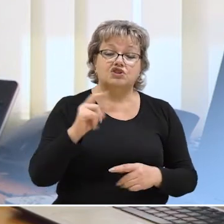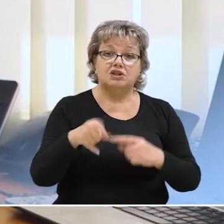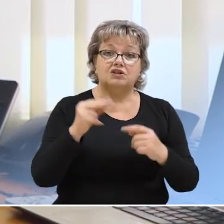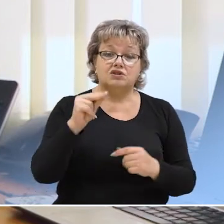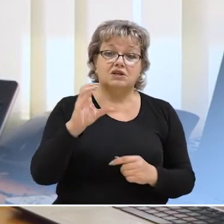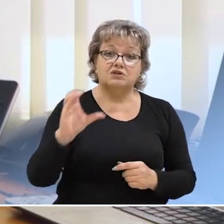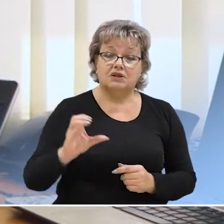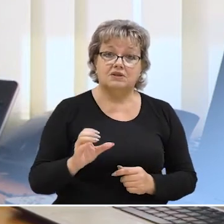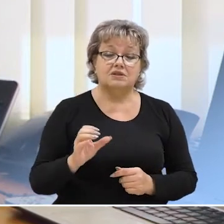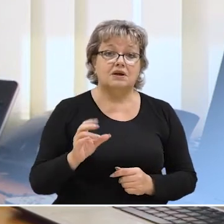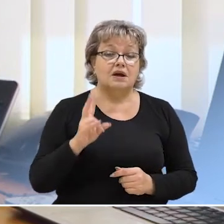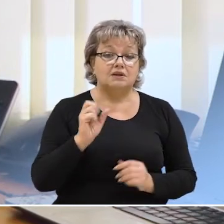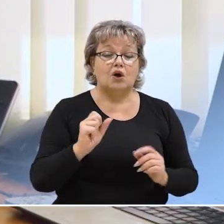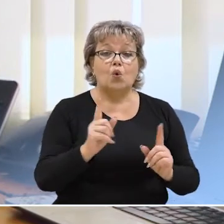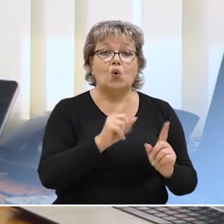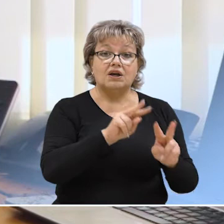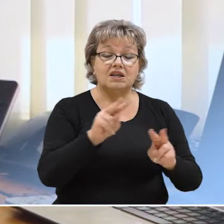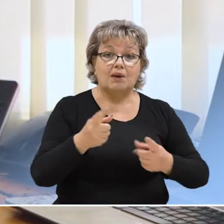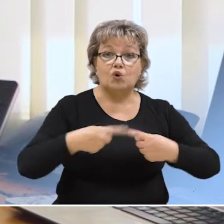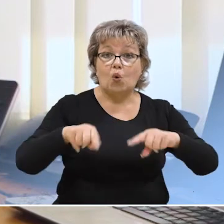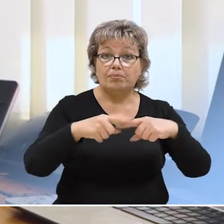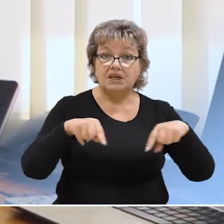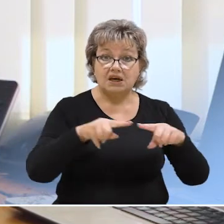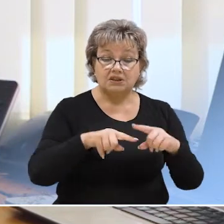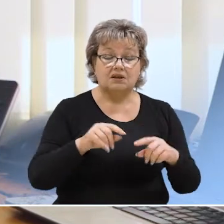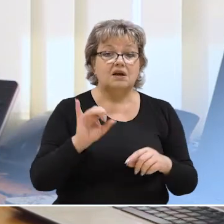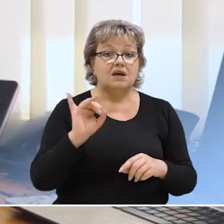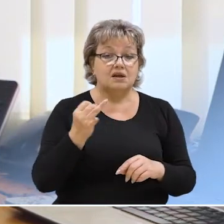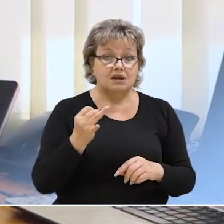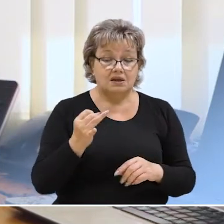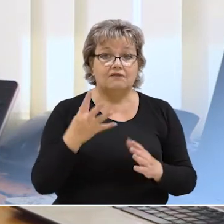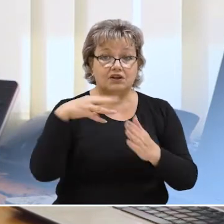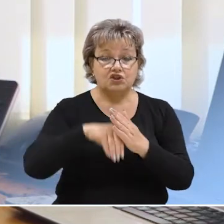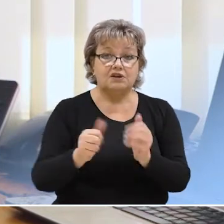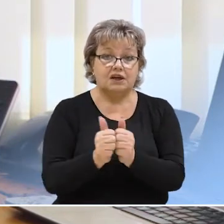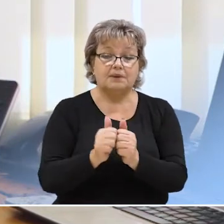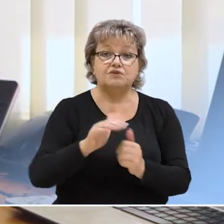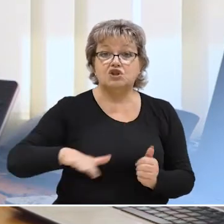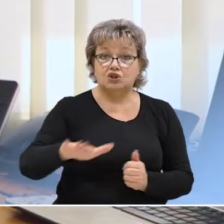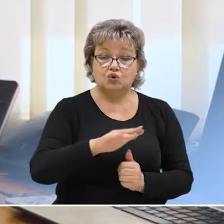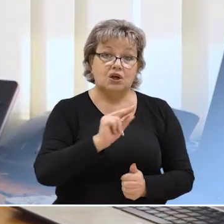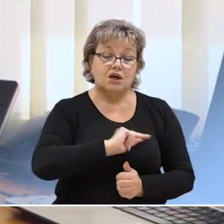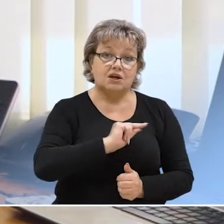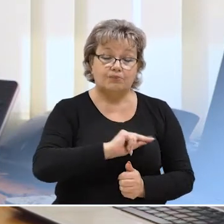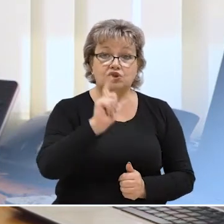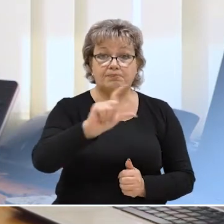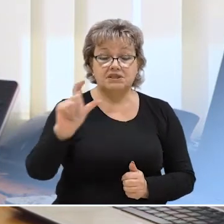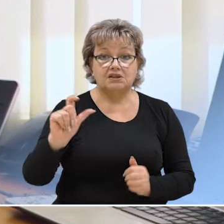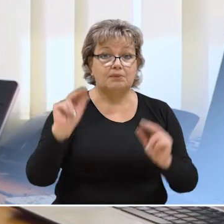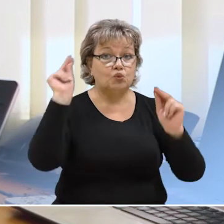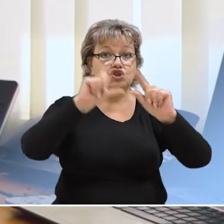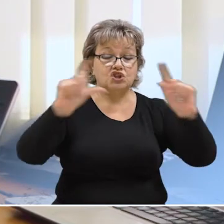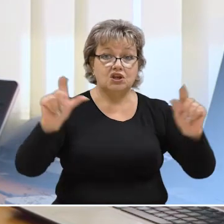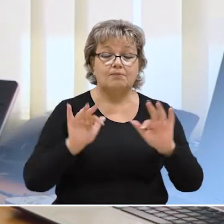при возникновении чрезвычайных ситуаций на охраняемых объектах или прилегающих к ним территории. С работниками